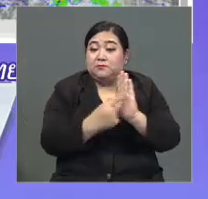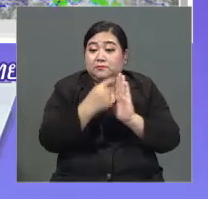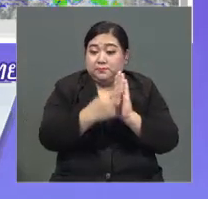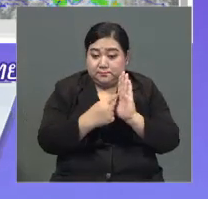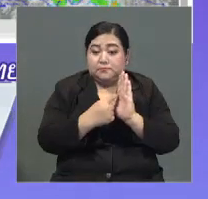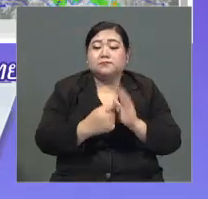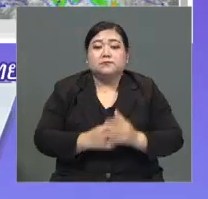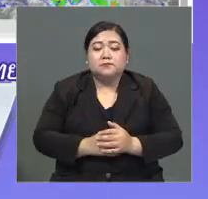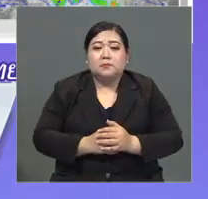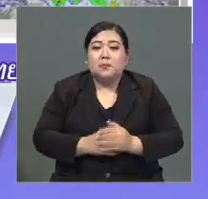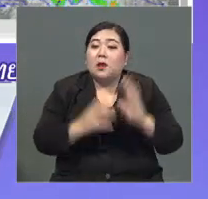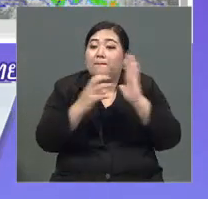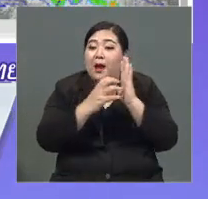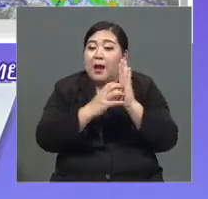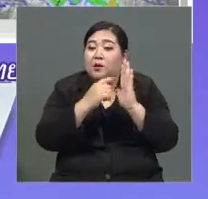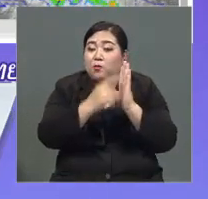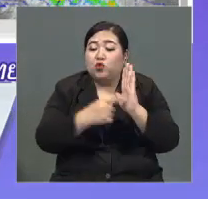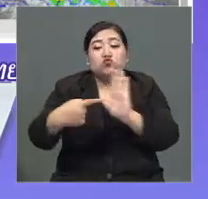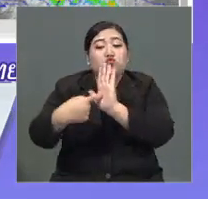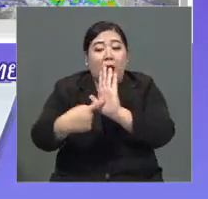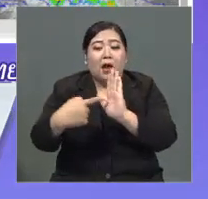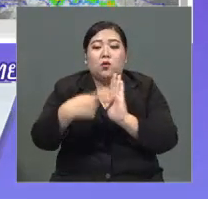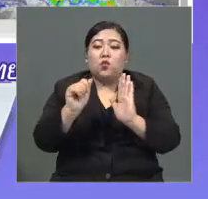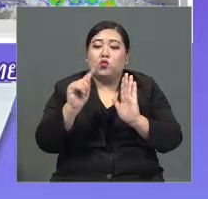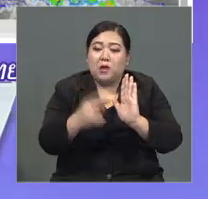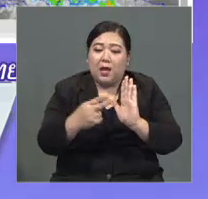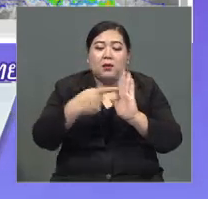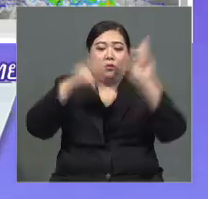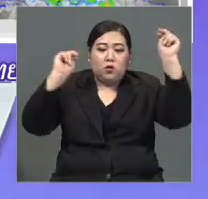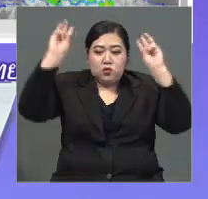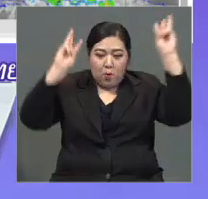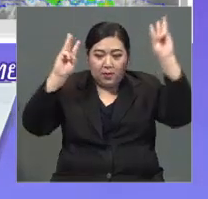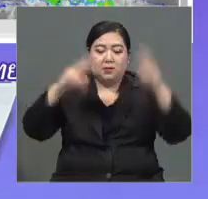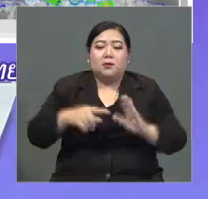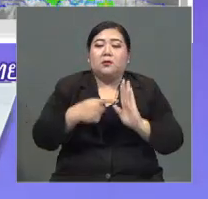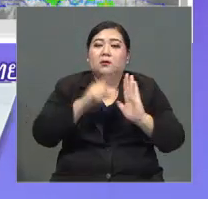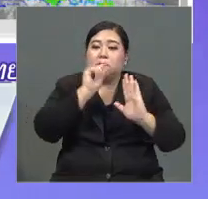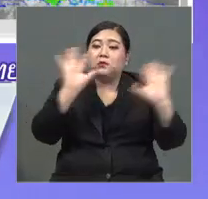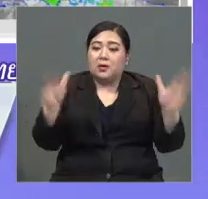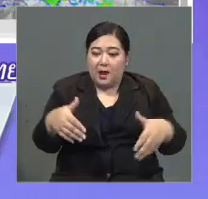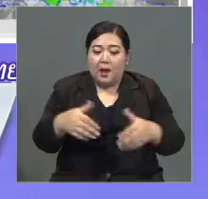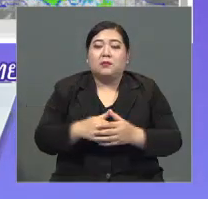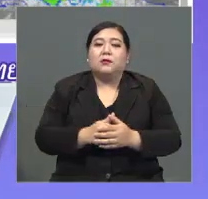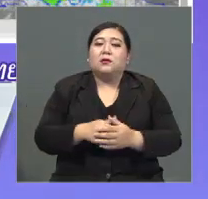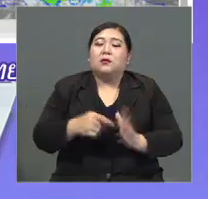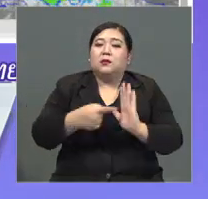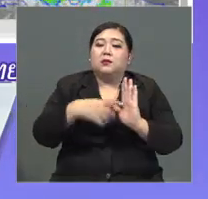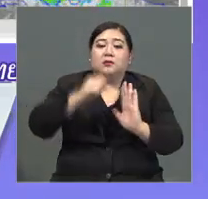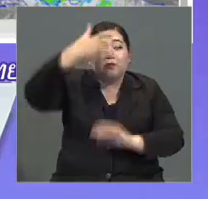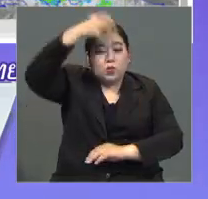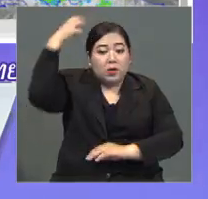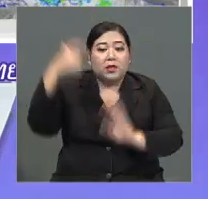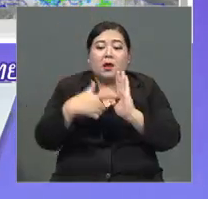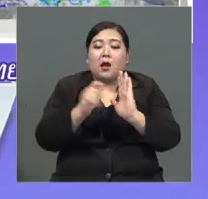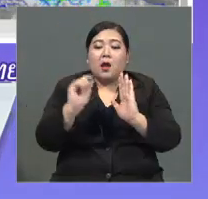ผ้ากลางตอนบน เช่อุทัยทานี น.ค. สวรรธ์ ใช้หนาสิคุธอ่างทองอะไรตงนี้แต่ขออยาดเรีนวาผ้ากลาง